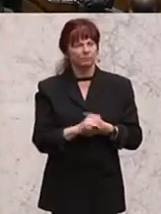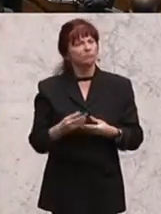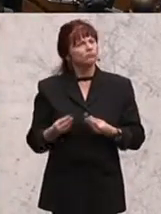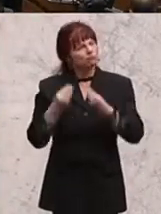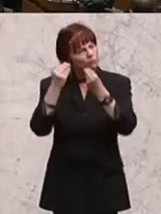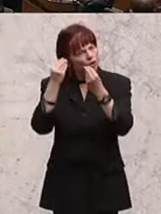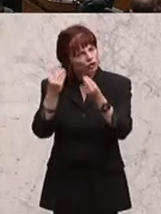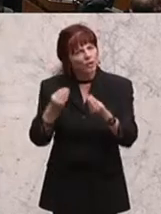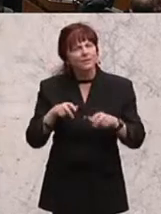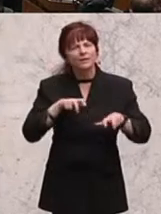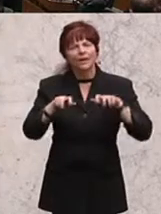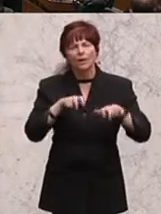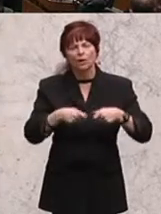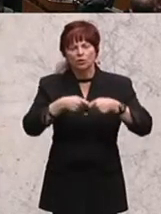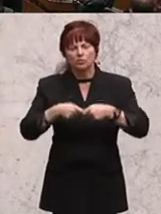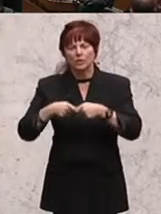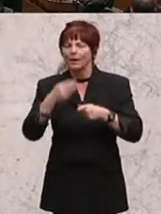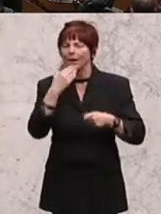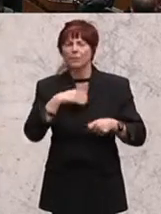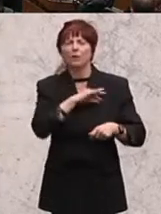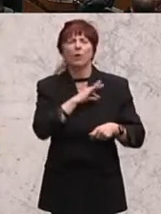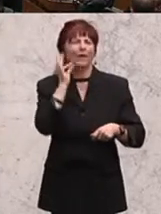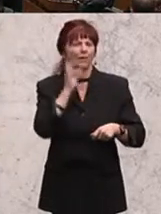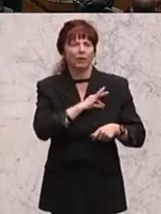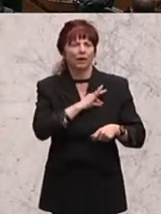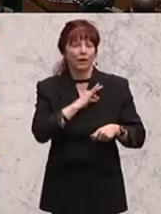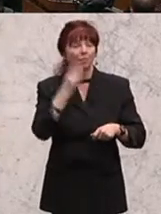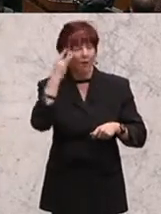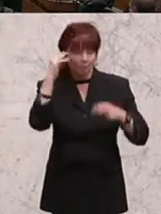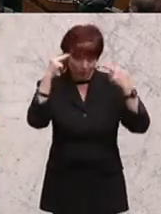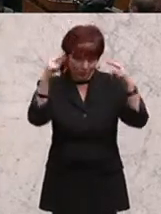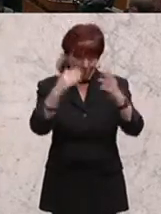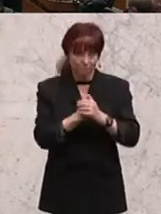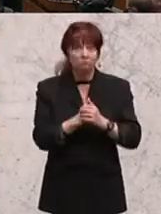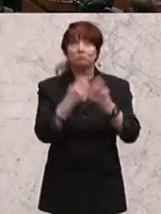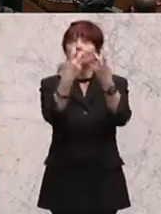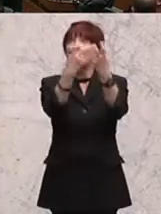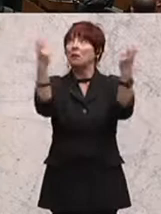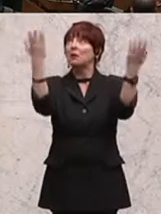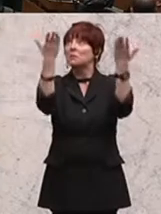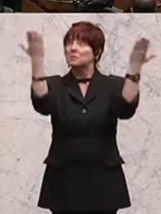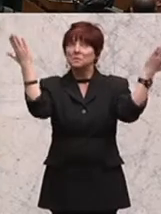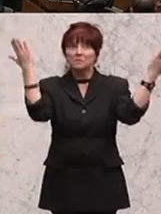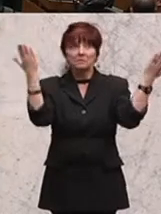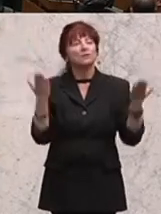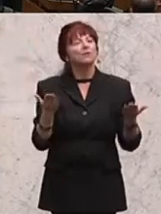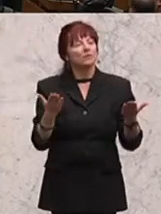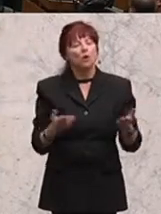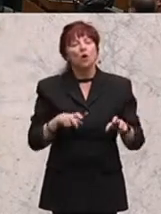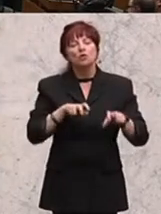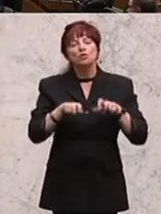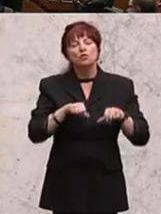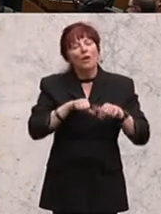geschätzte Regierungsmitglieder, liebe Kolleginnen und Kollegen, sehr geehrte Damen und Herren, in den Galerien, liebe Steuerzahlerinnen